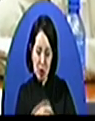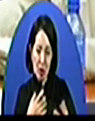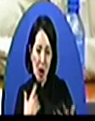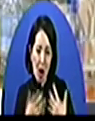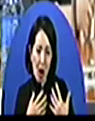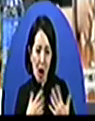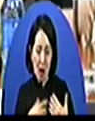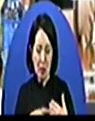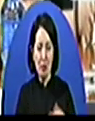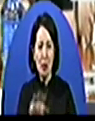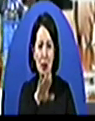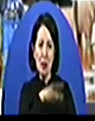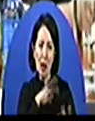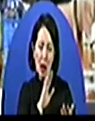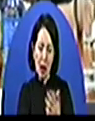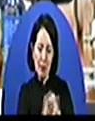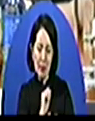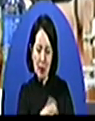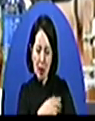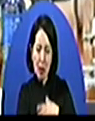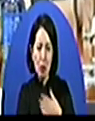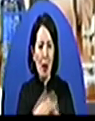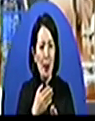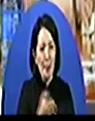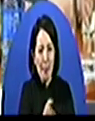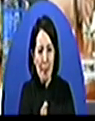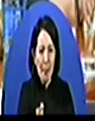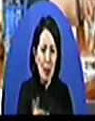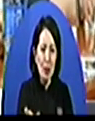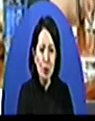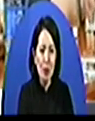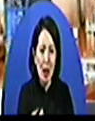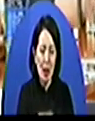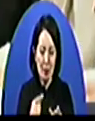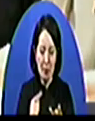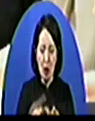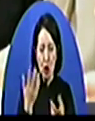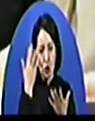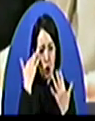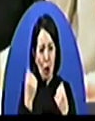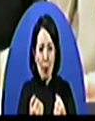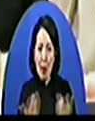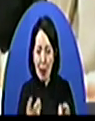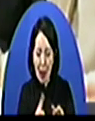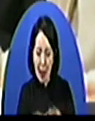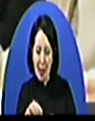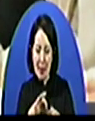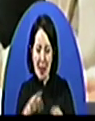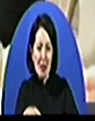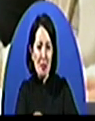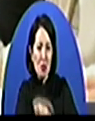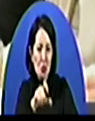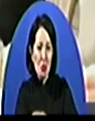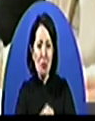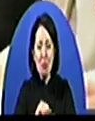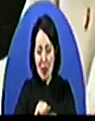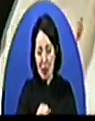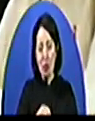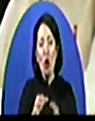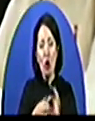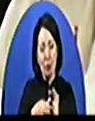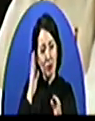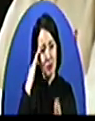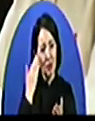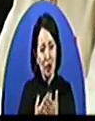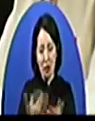барих төслийн хамтын ажиллагааны хүрээнд маршрут болон зохион байгуулалт мөн нарийн мэрэгжлийн боловсон хүчин бэлтгэх зэрэг асуудлаар санал солилцсон байна. Оросын